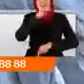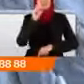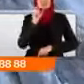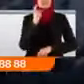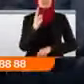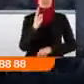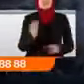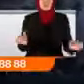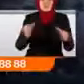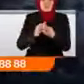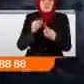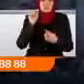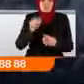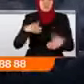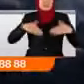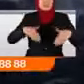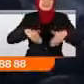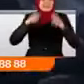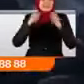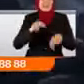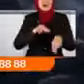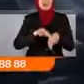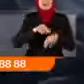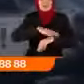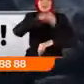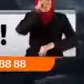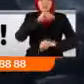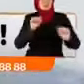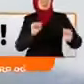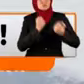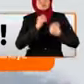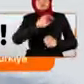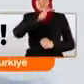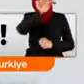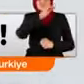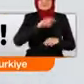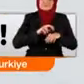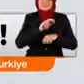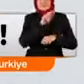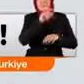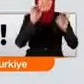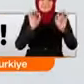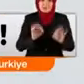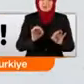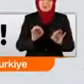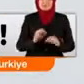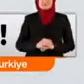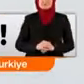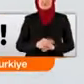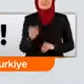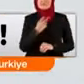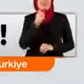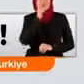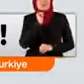Rize'deki Kaçkar dağlarına buzul tırmanışı için harekete geçti her şey yolunda gidiyordu Ancak iki Ukraynalı Dağcı